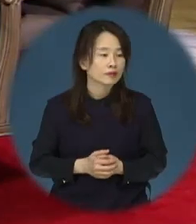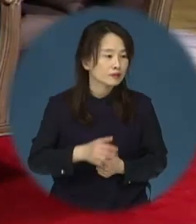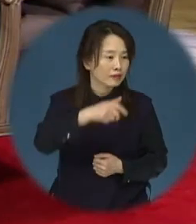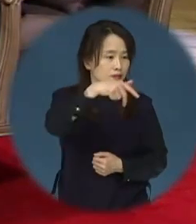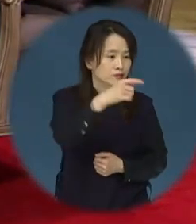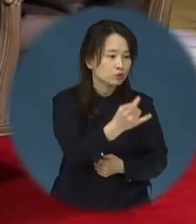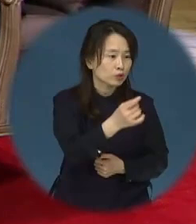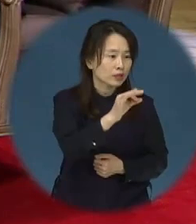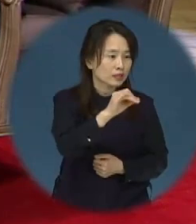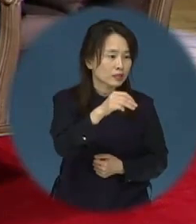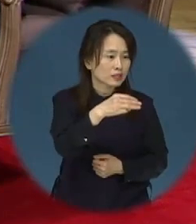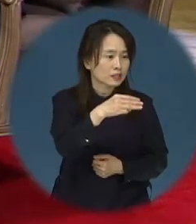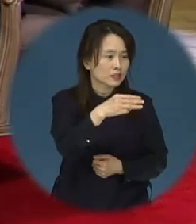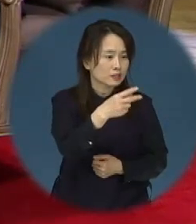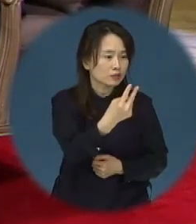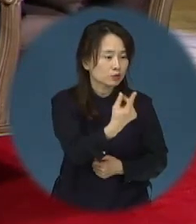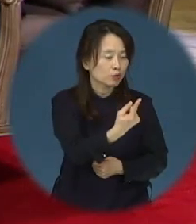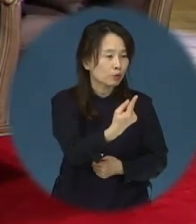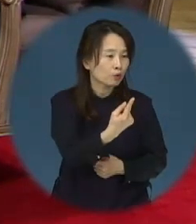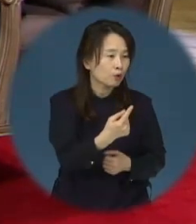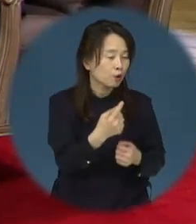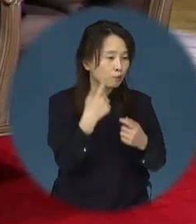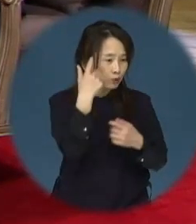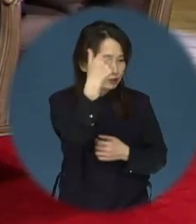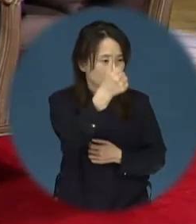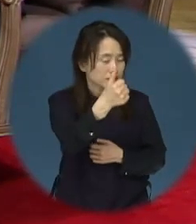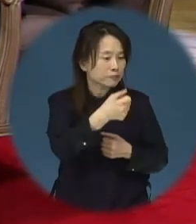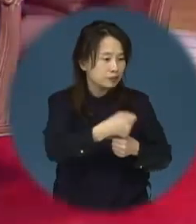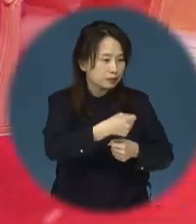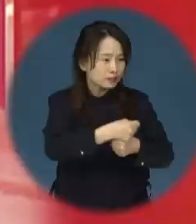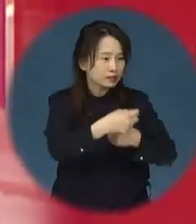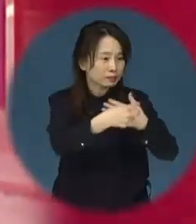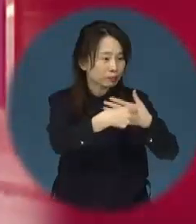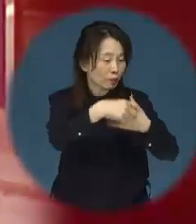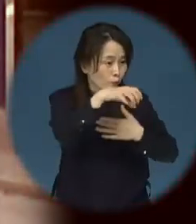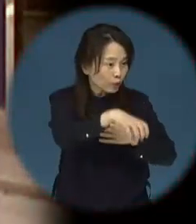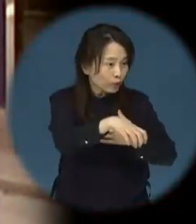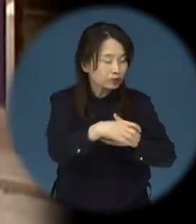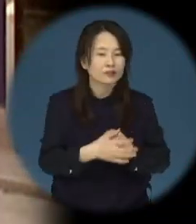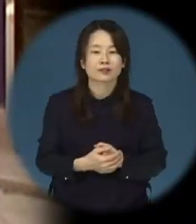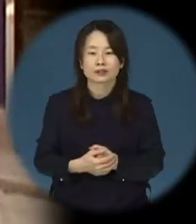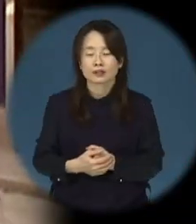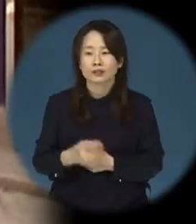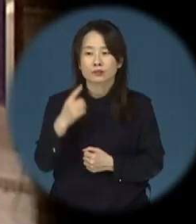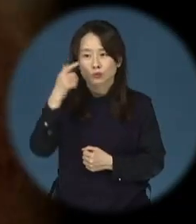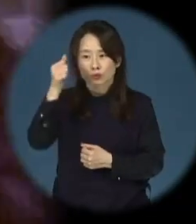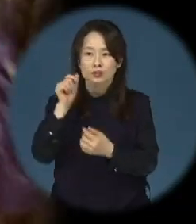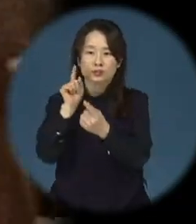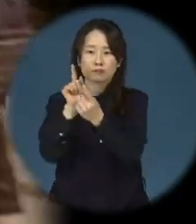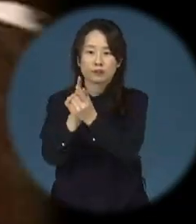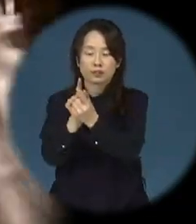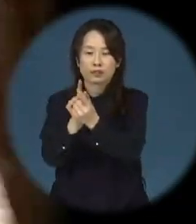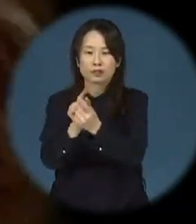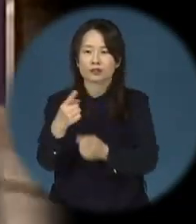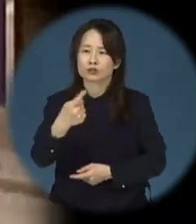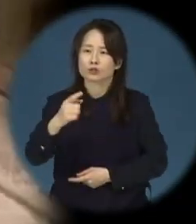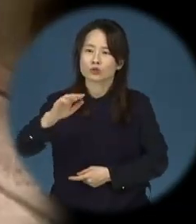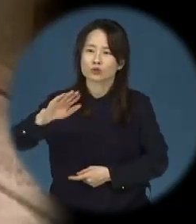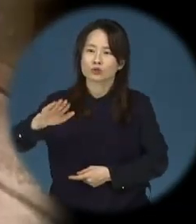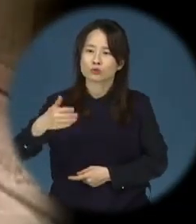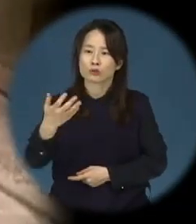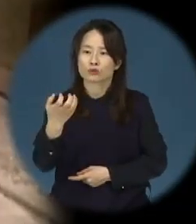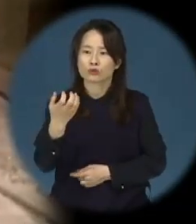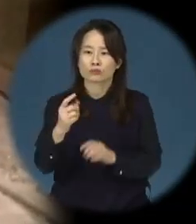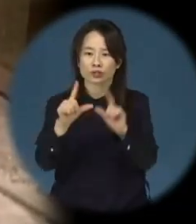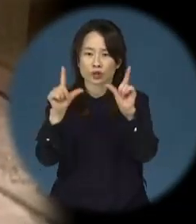목사가 하시는 네네. 다일 공동체에서 네네. 만든 병원. 네, 네. 목사님 만난 거는 1990년.